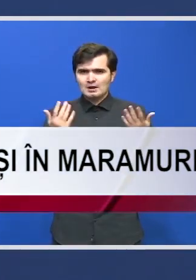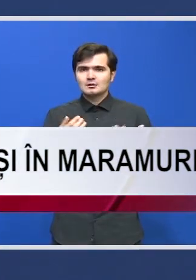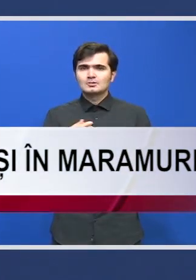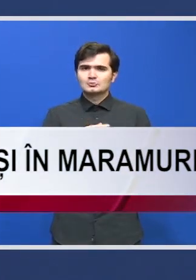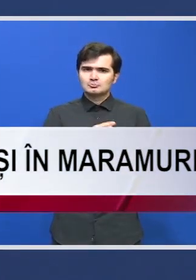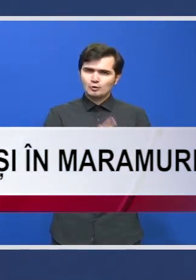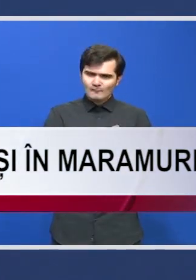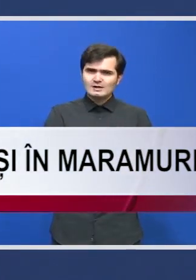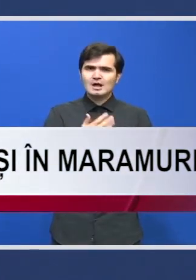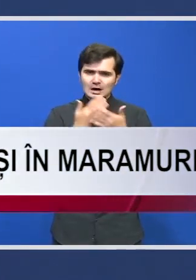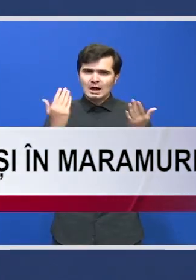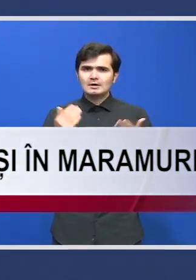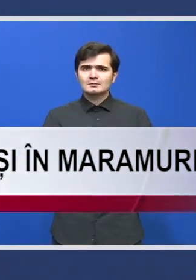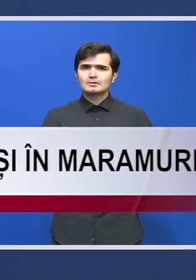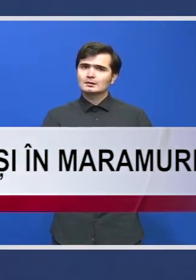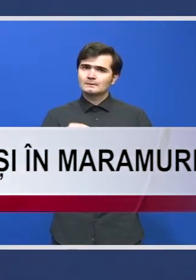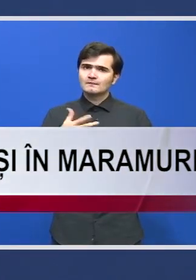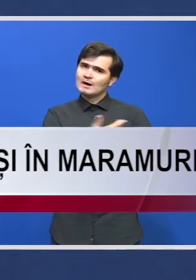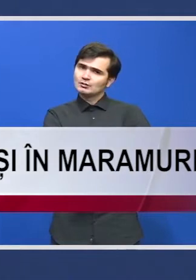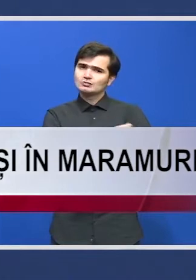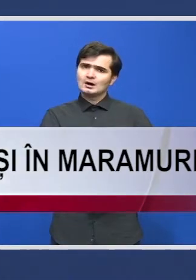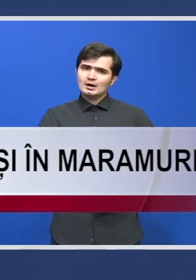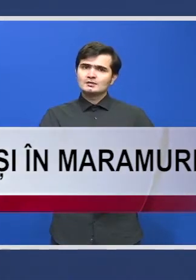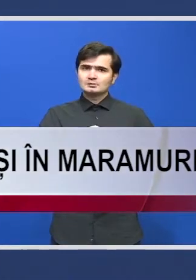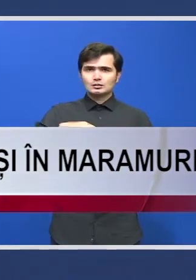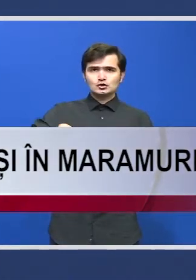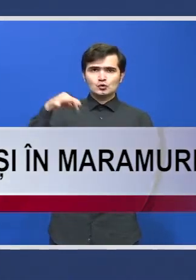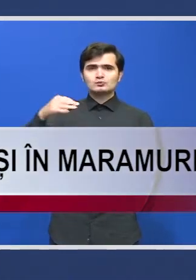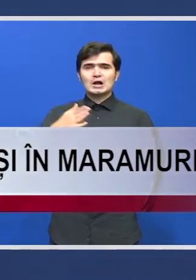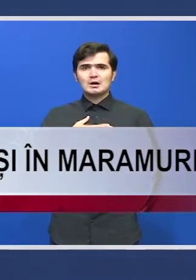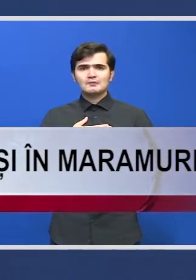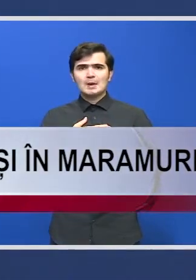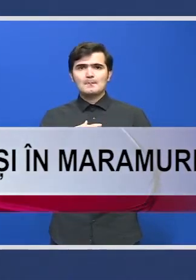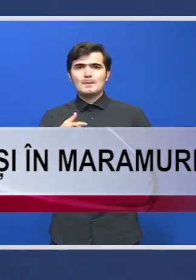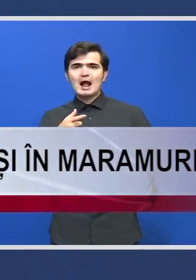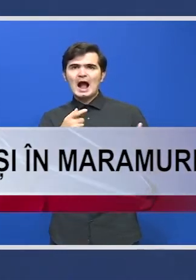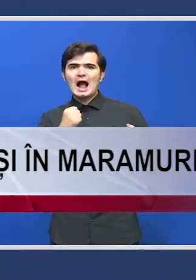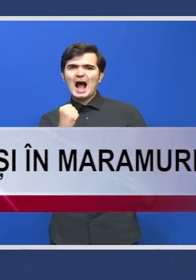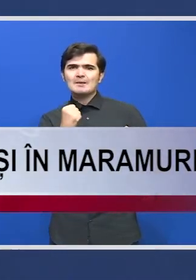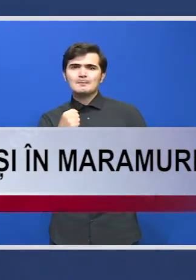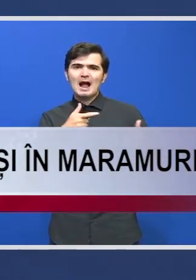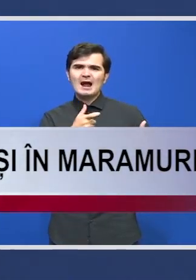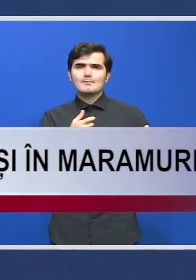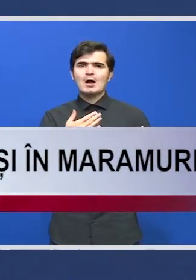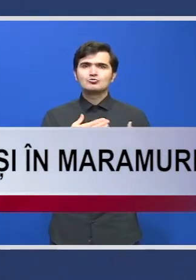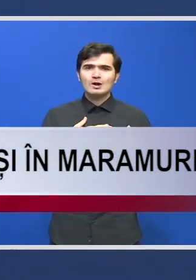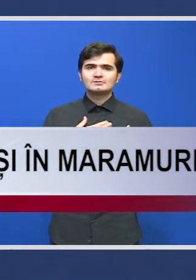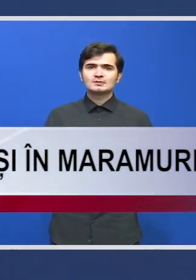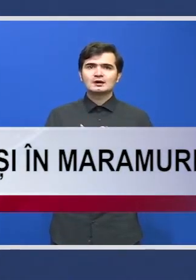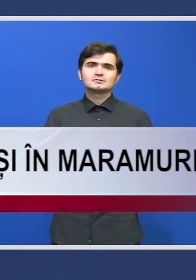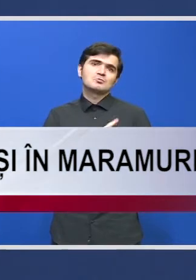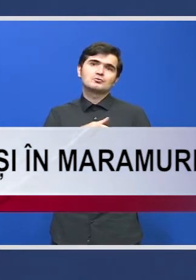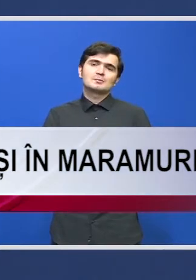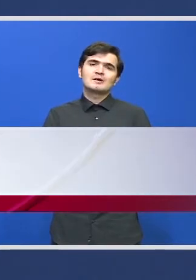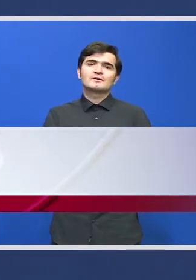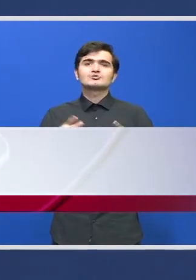clar că este soluția care o avem la îndemână și arma care o avem, că să chiar, să spunem, să conviețuim cu virusul